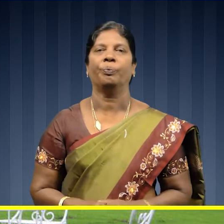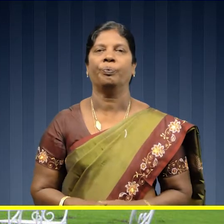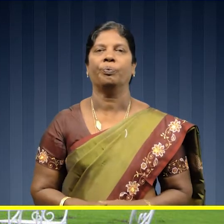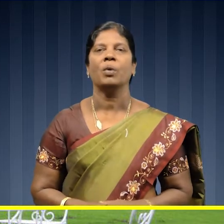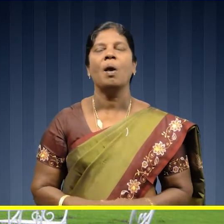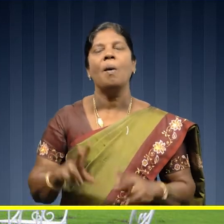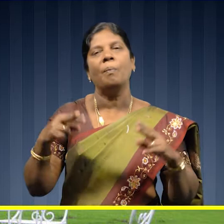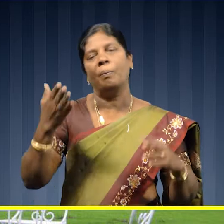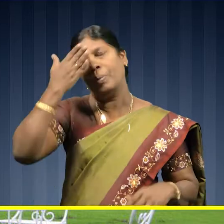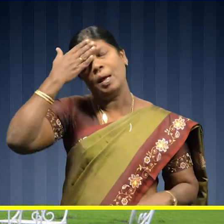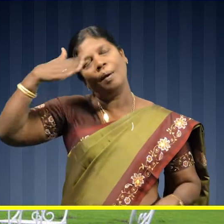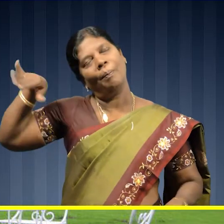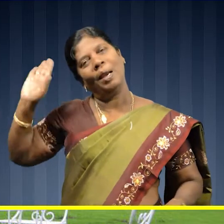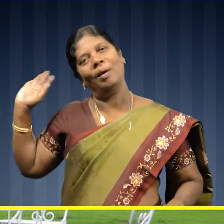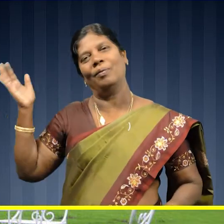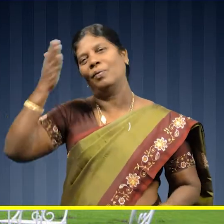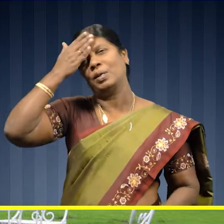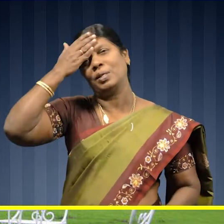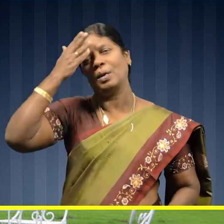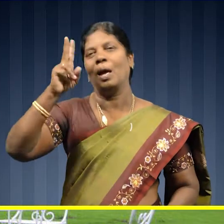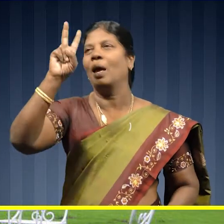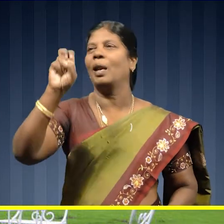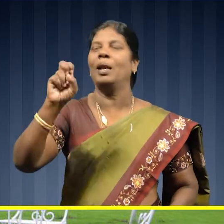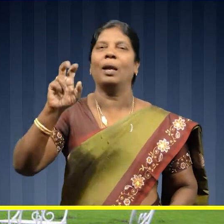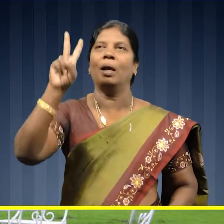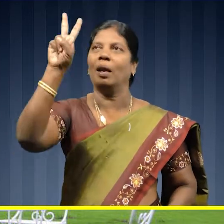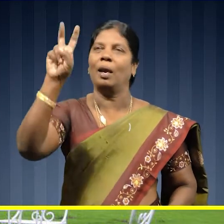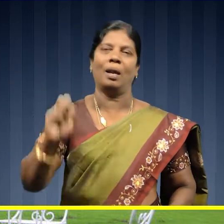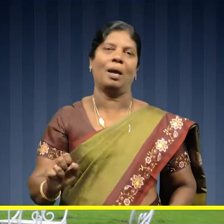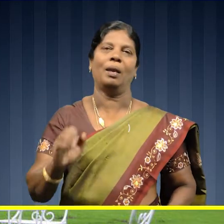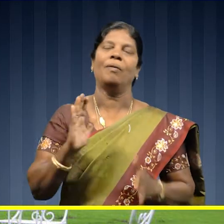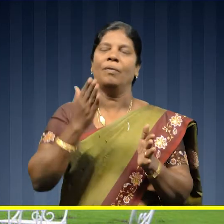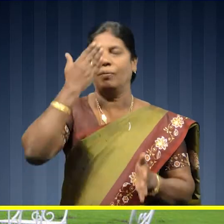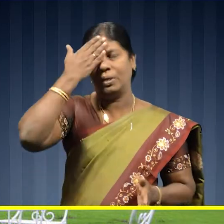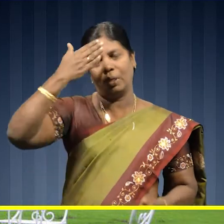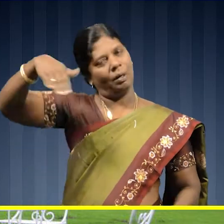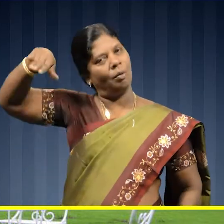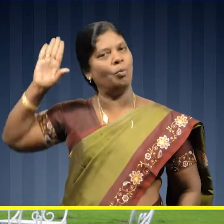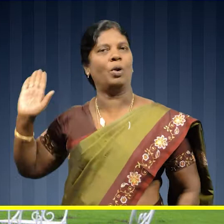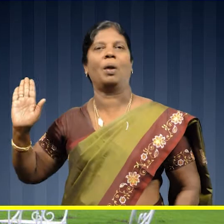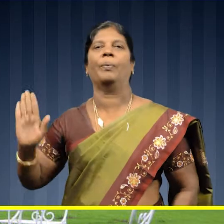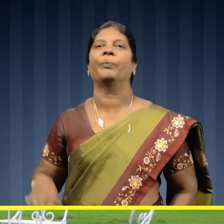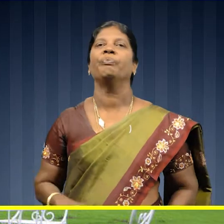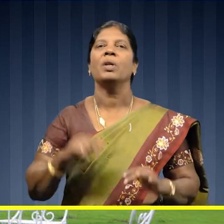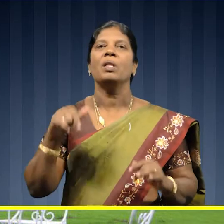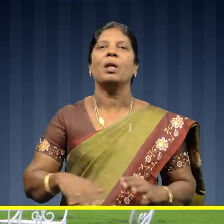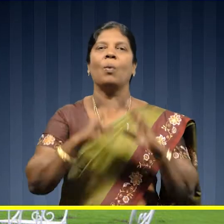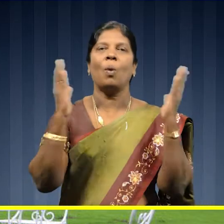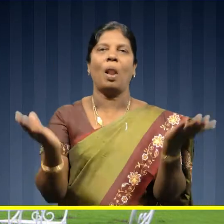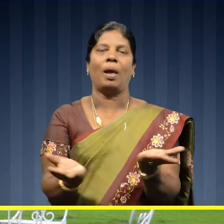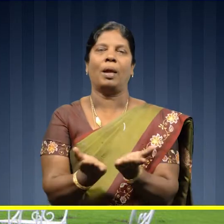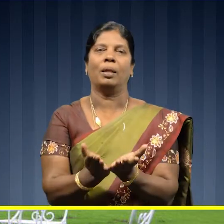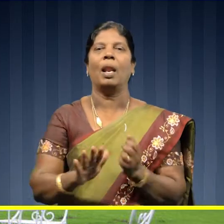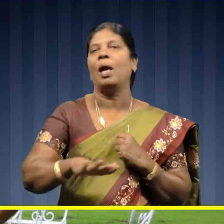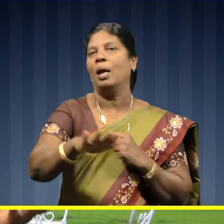இருக்கிறோம். பல ஆண்டுகளுக்கு முன்பதாக, சுமார் ஒரு 2000 ஆண்டுகளுக்கு முன்பதாக, இந்த